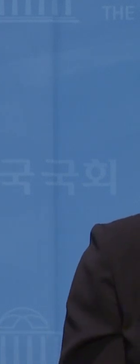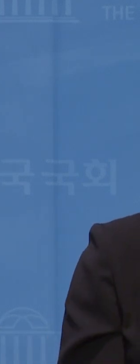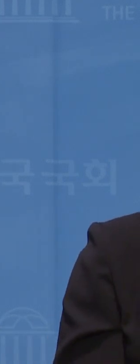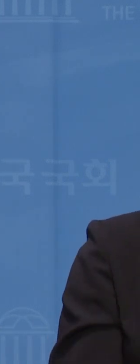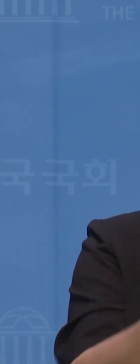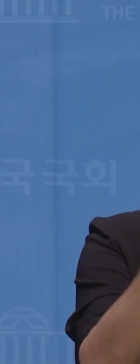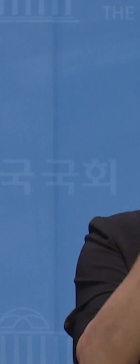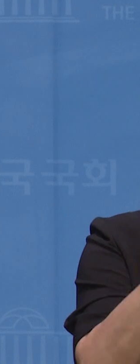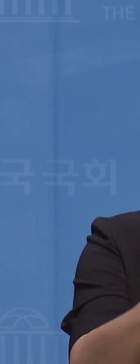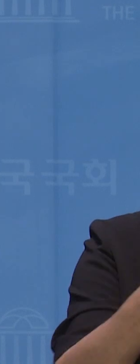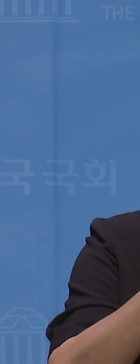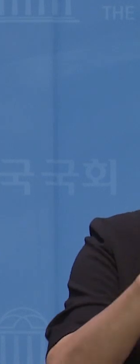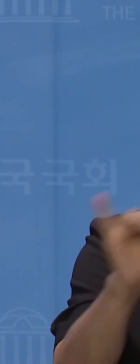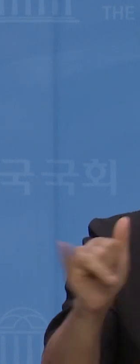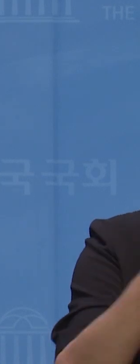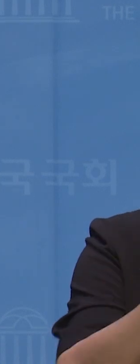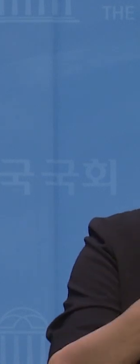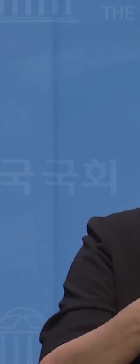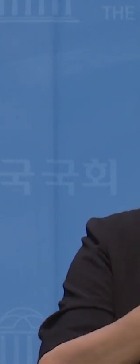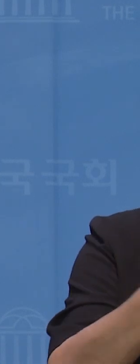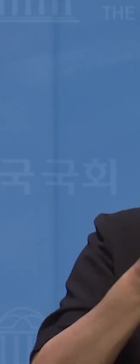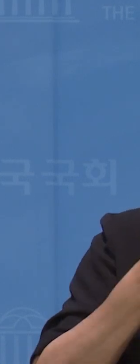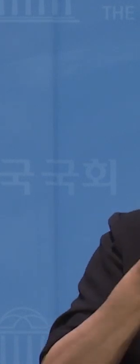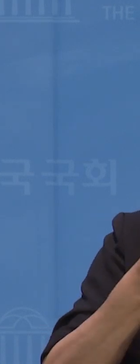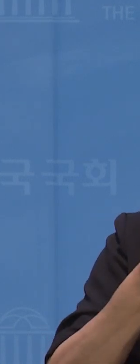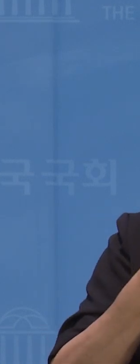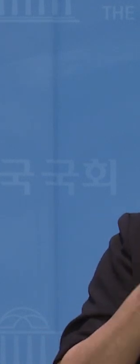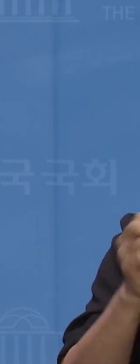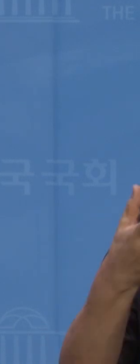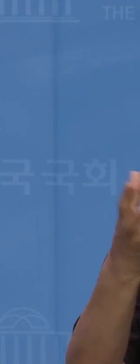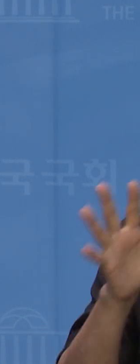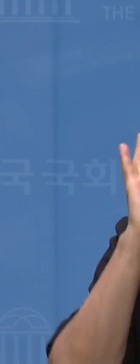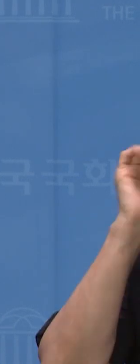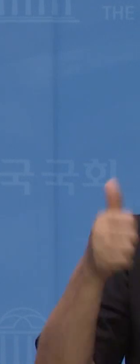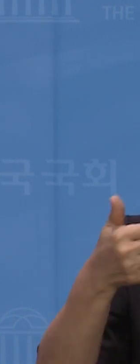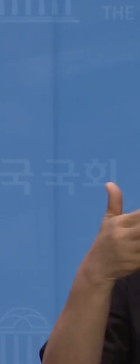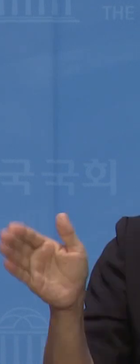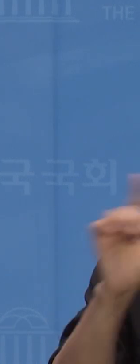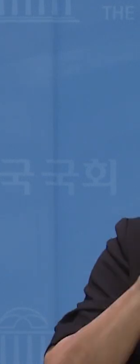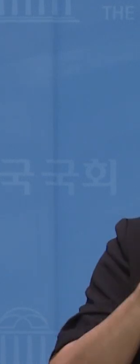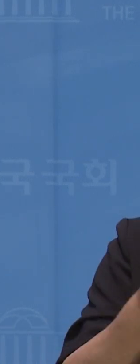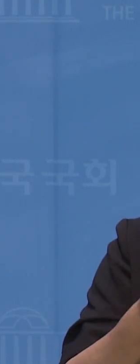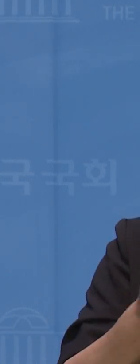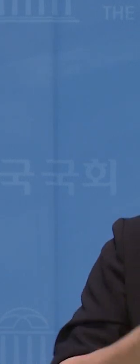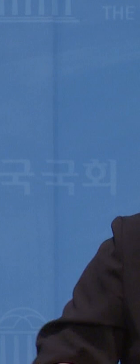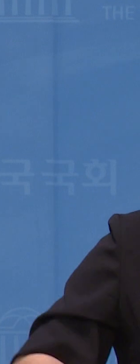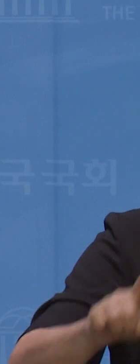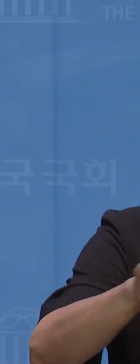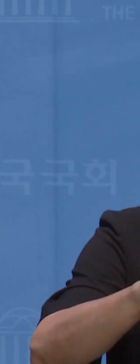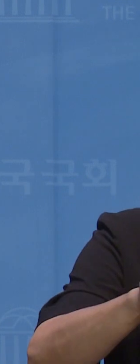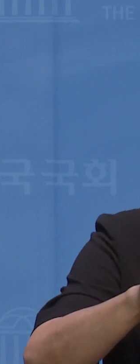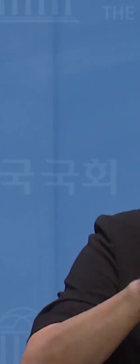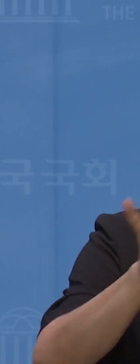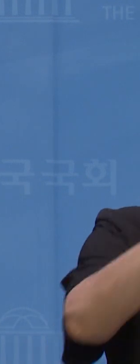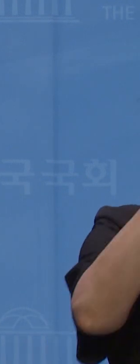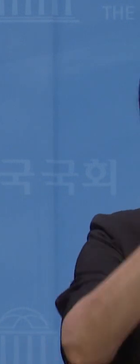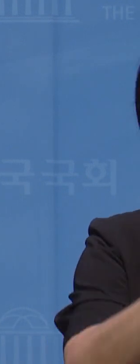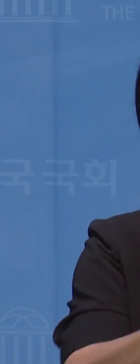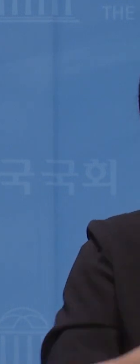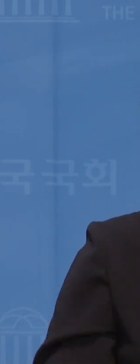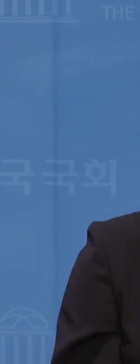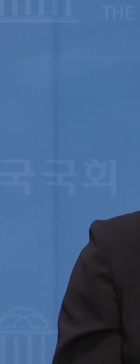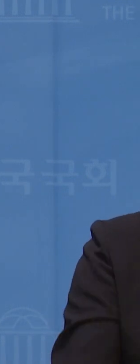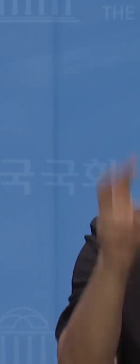이재명 대표의 민생영수회담 제안에 왜 여당이 대통령 씨를 대신해서 나서는지 의아합니다